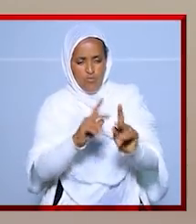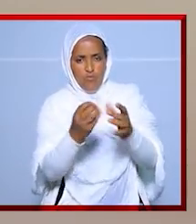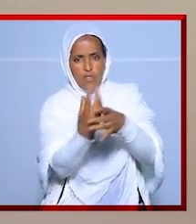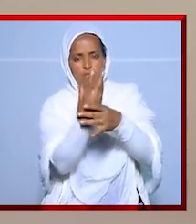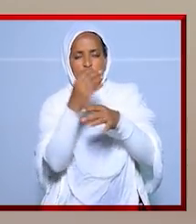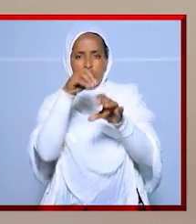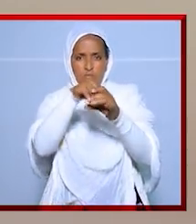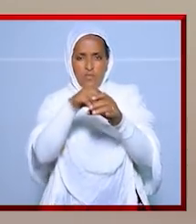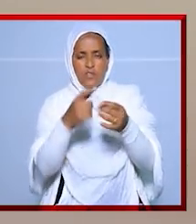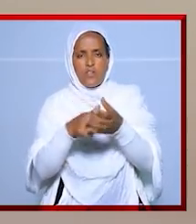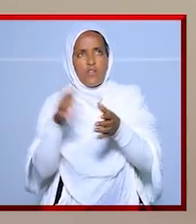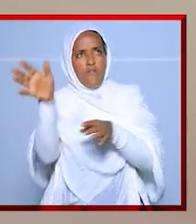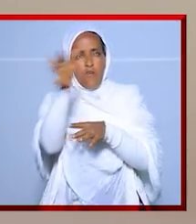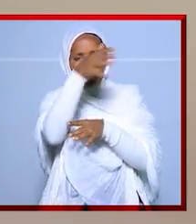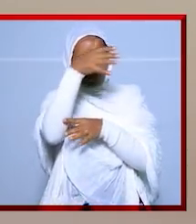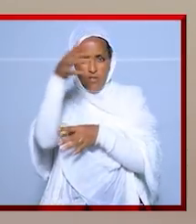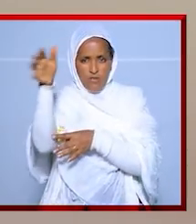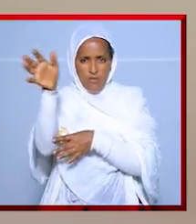የዘሩባት እንድታበቅል